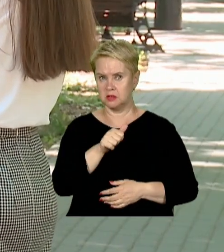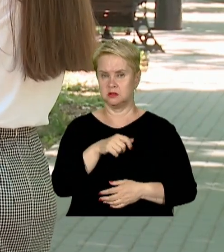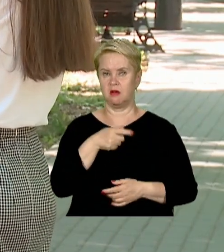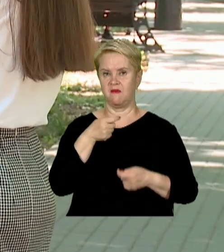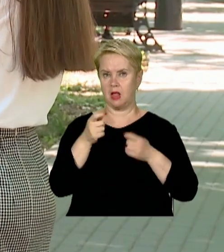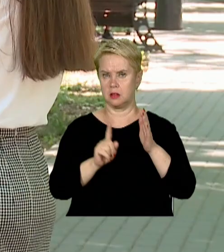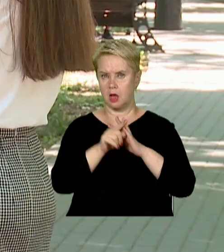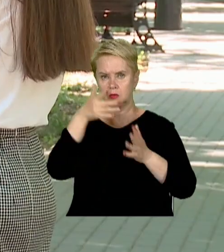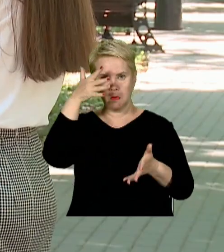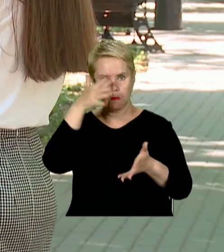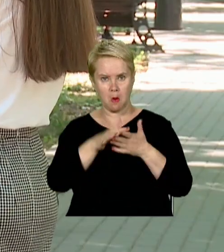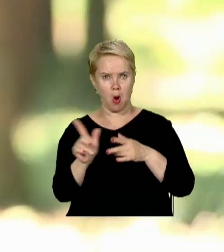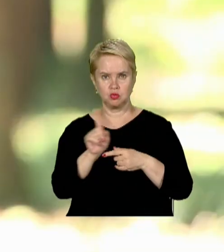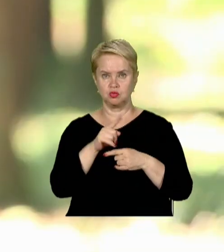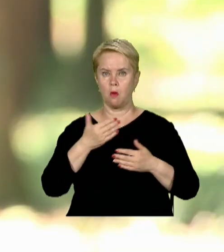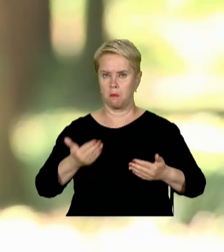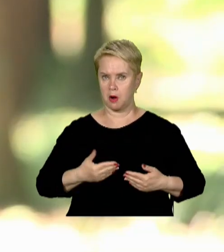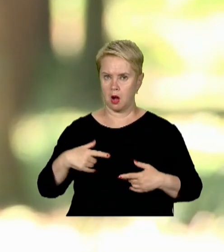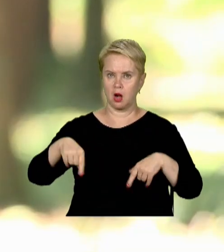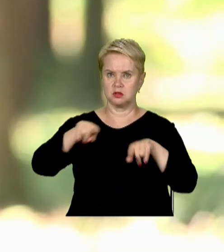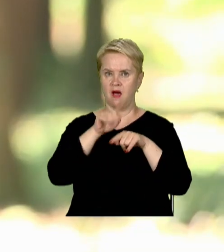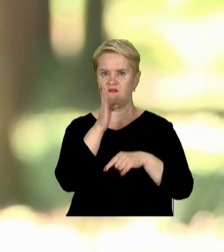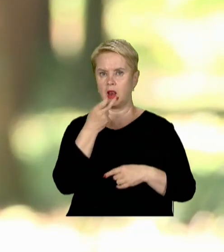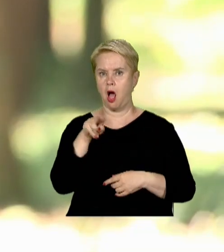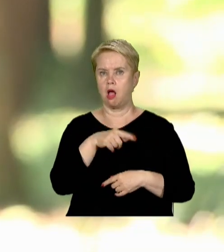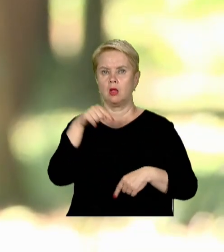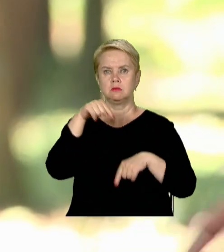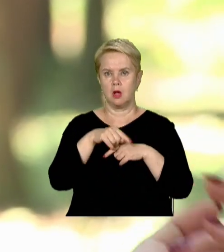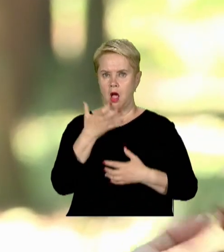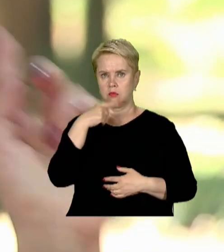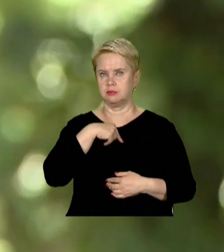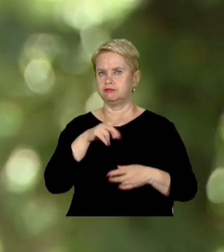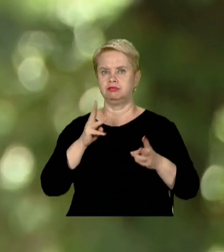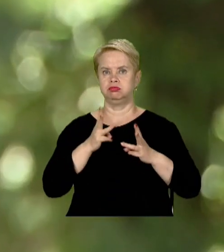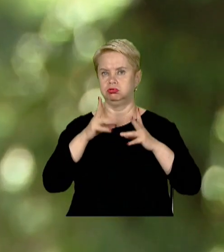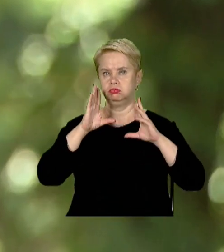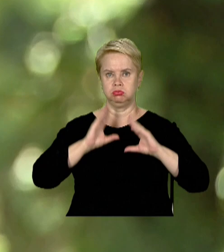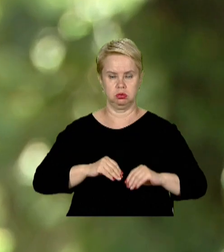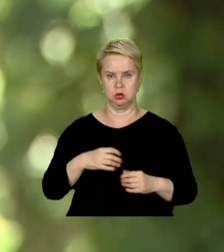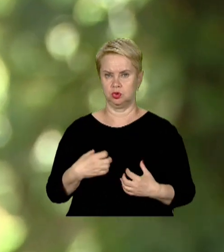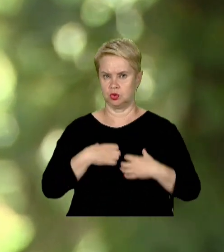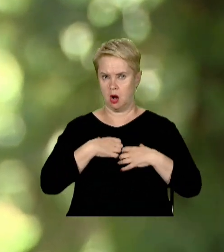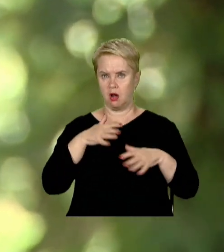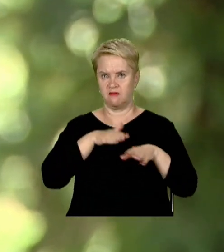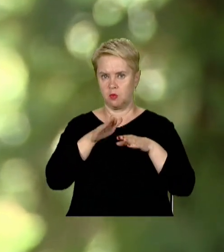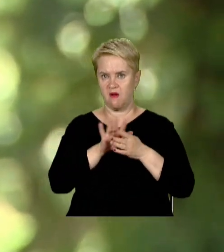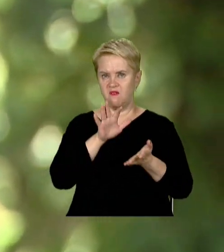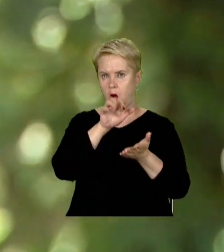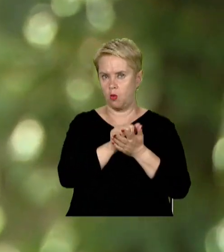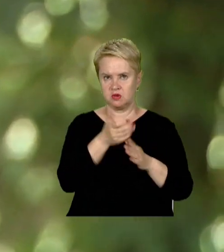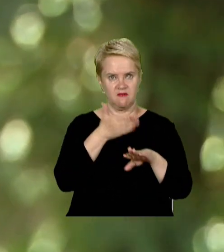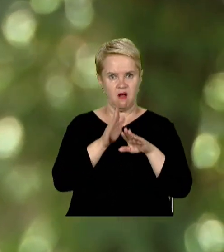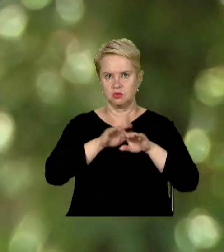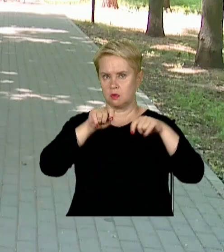влада почала усвідомлювати, що пережила. Через сильний стрес у дівчини емоційне виснаження. Каже, жахи, які відбуваються в окупації,